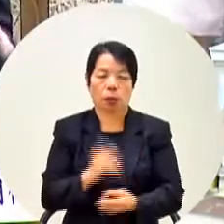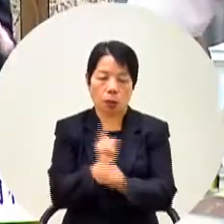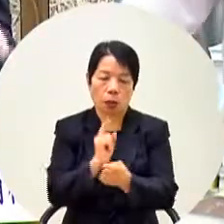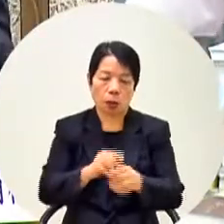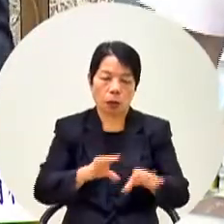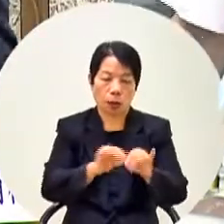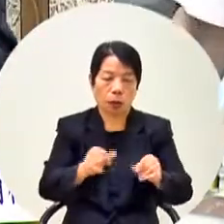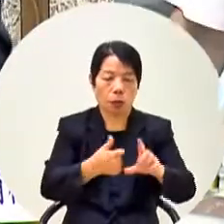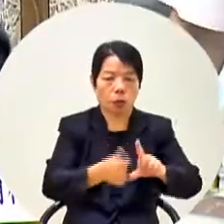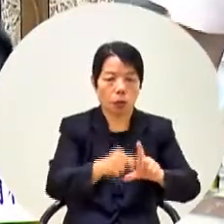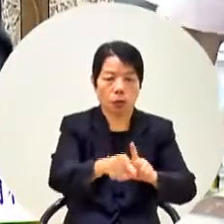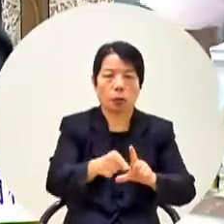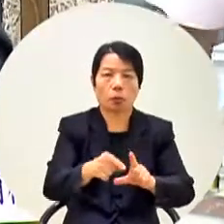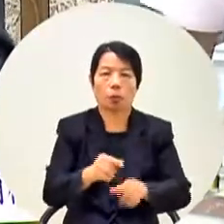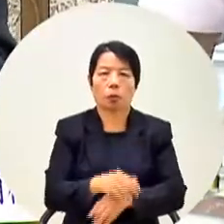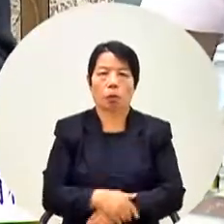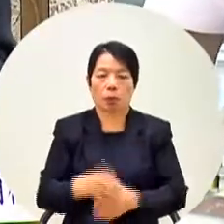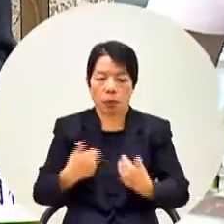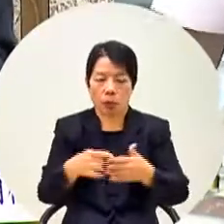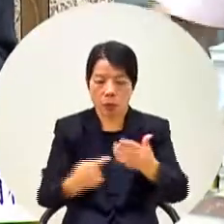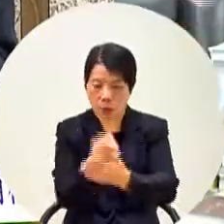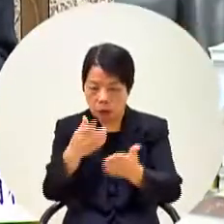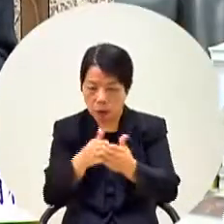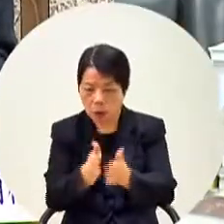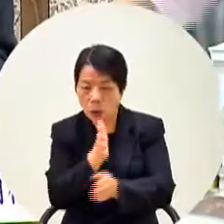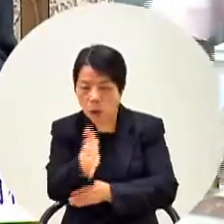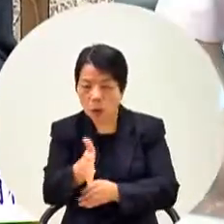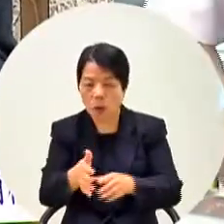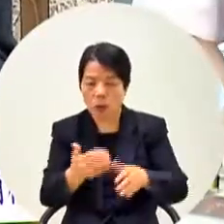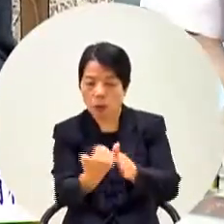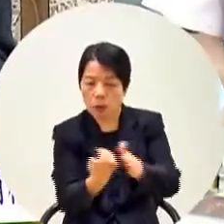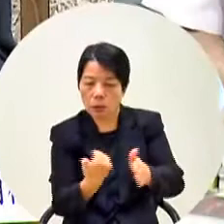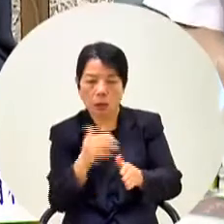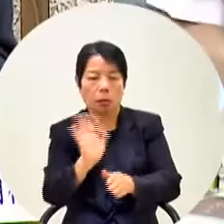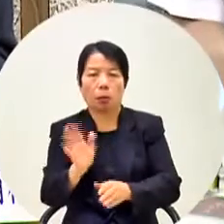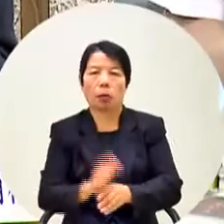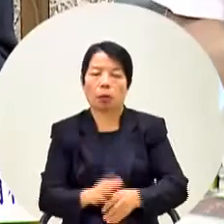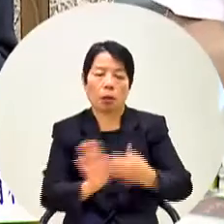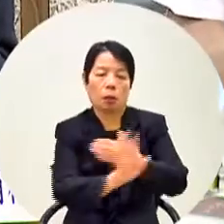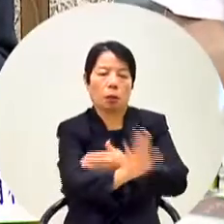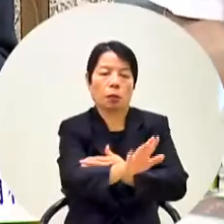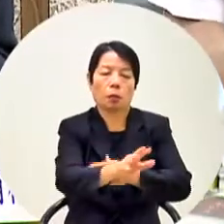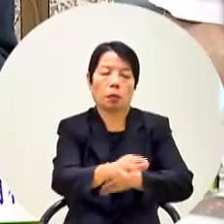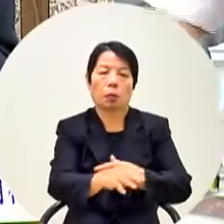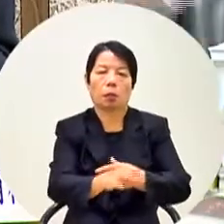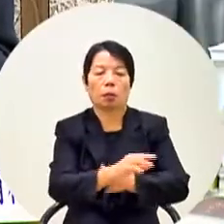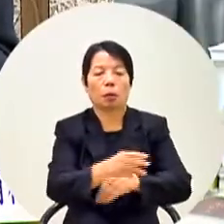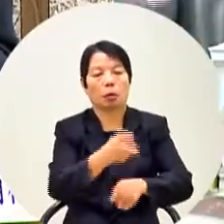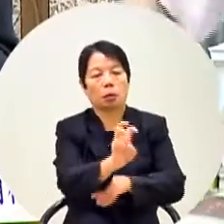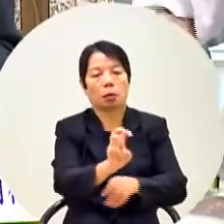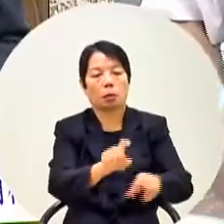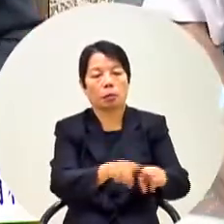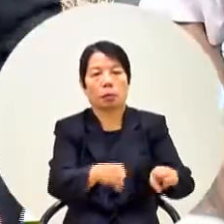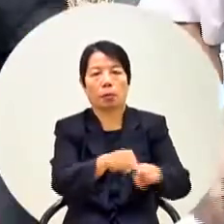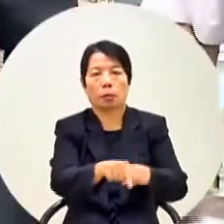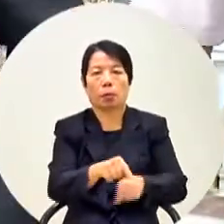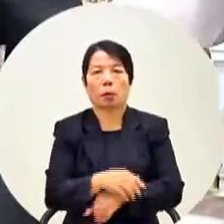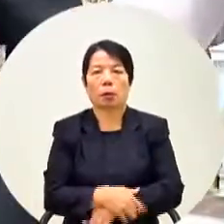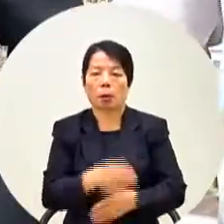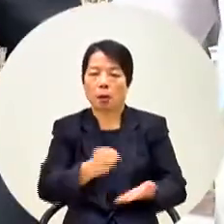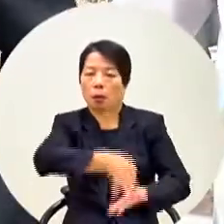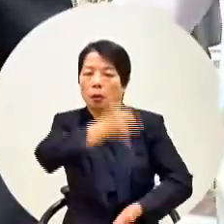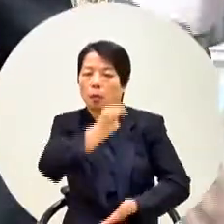成交价 格，楼卡价。你问头前迄2坪啦，你爱问后壁迄30坪啦。你后壁30坪贵要到你